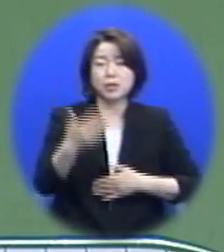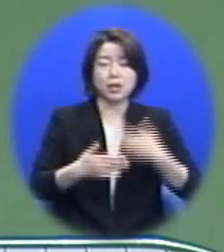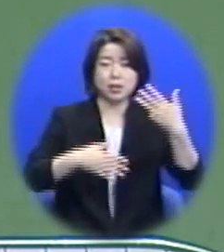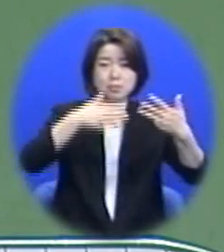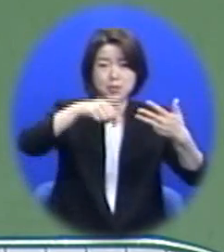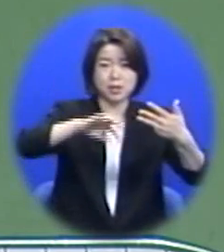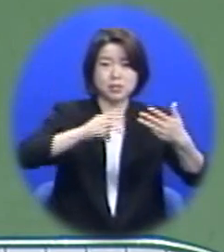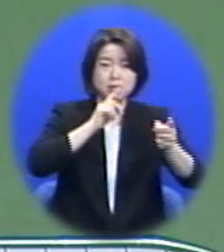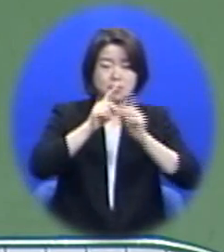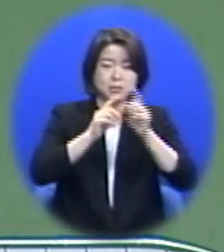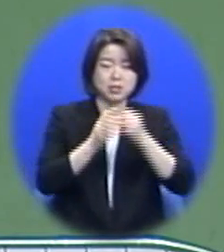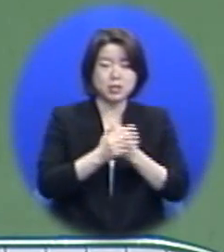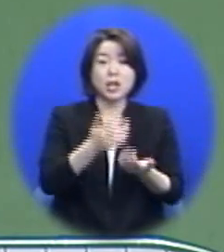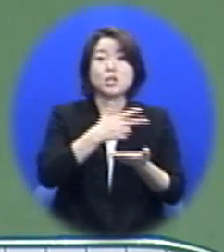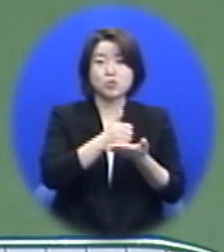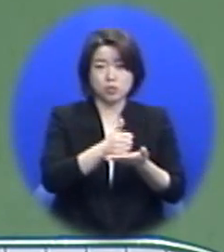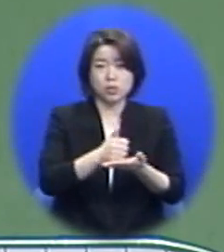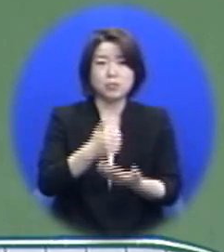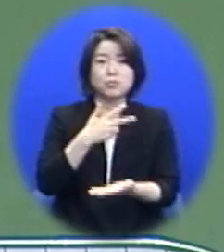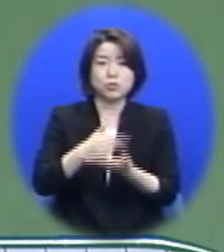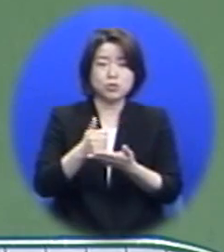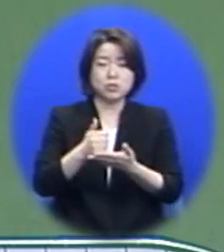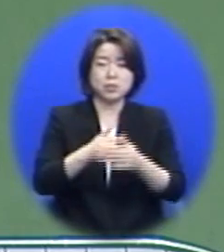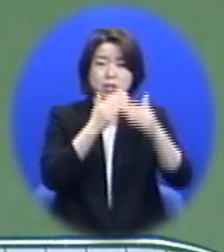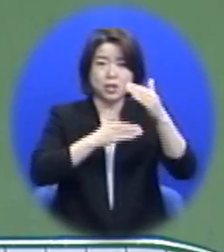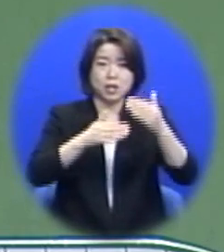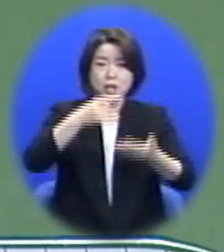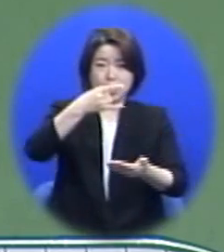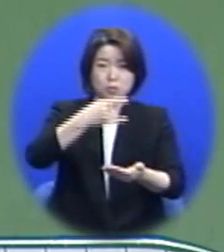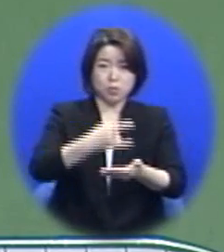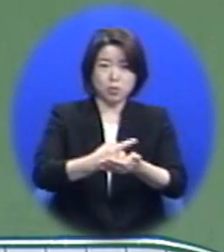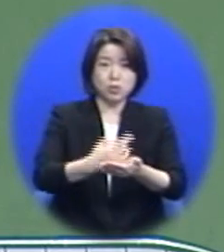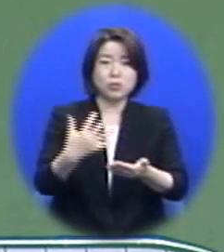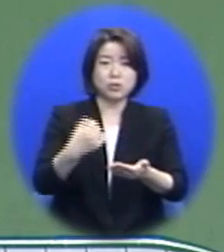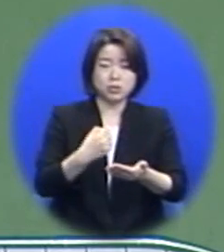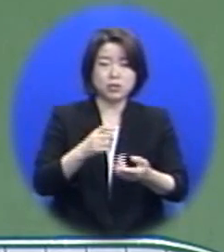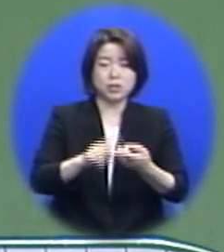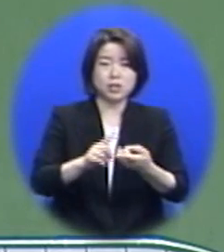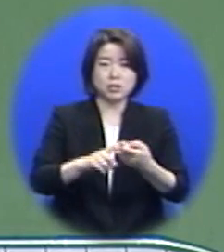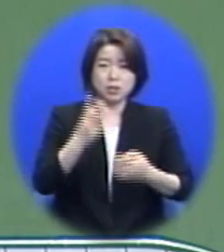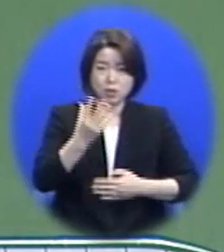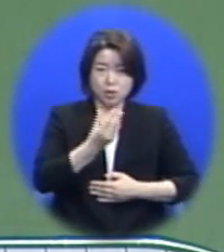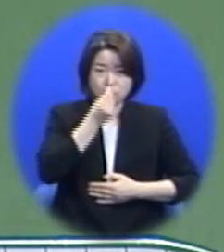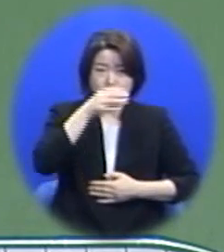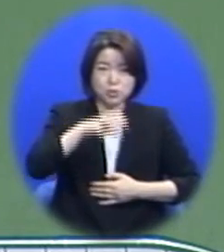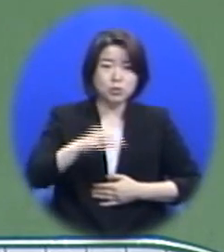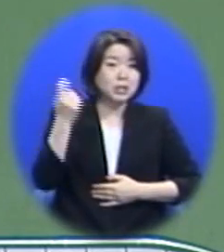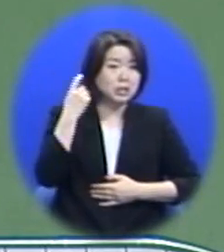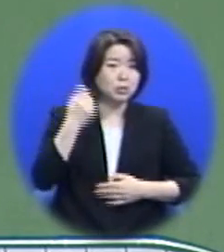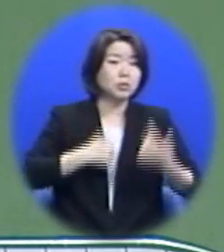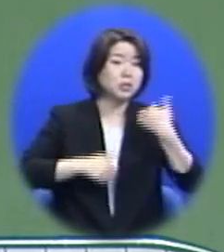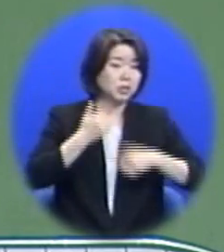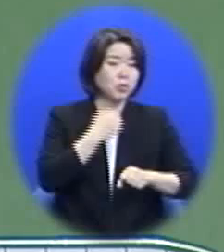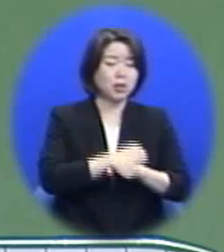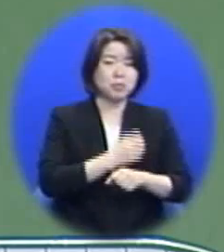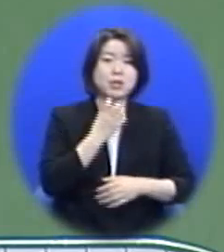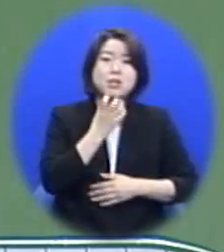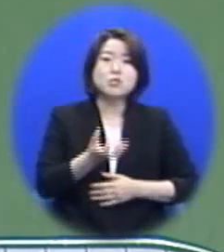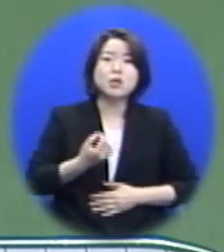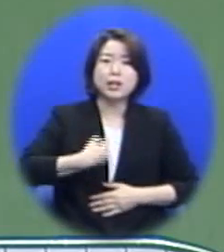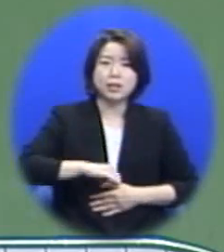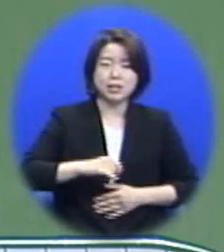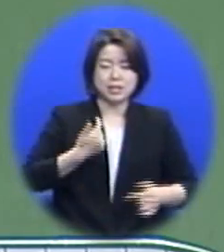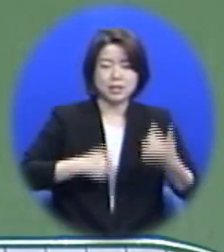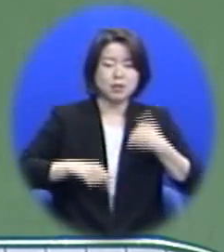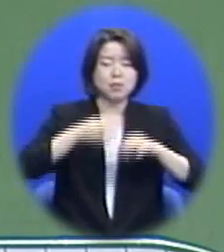말씀에 주님 주님이 공의로우심을 시온이 듣고 즐거워하며 유다의 딸들이 기뻐